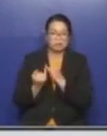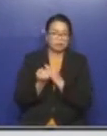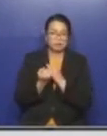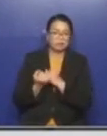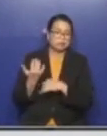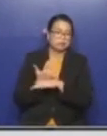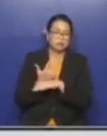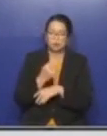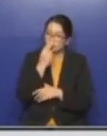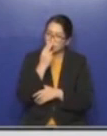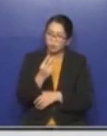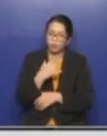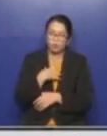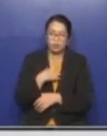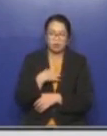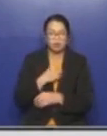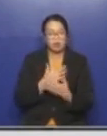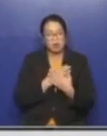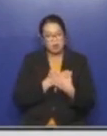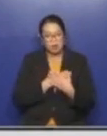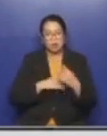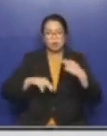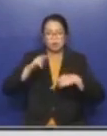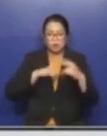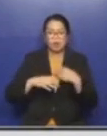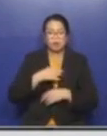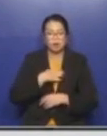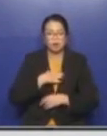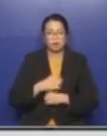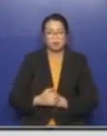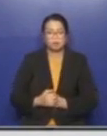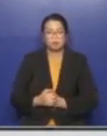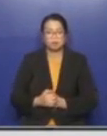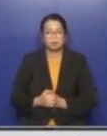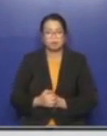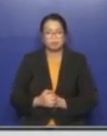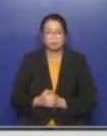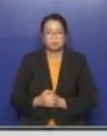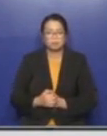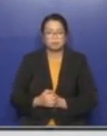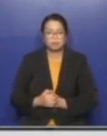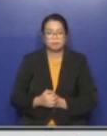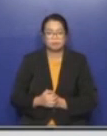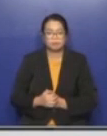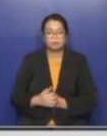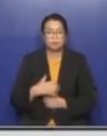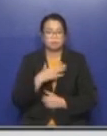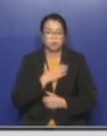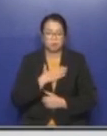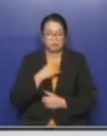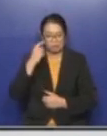งนี้พอสมควรผมไม่ได้เป็นแค่ไทยพีบีเ